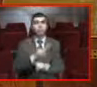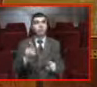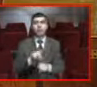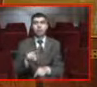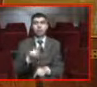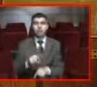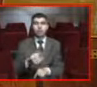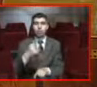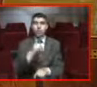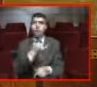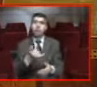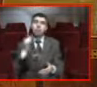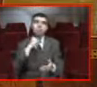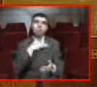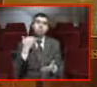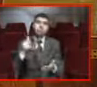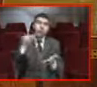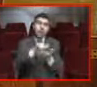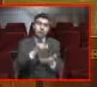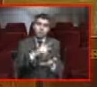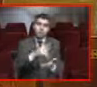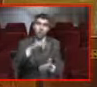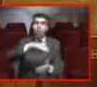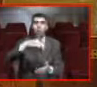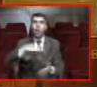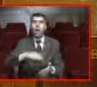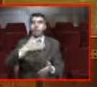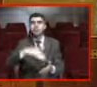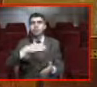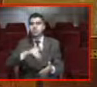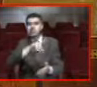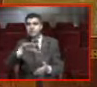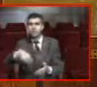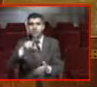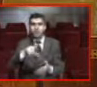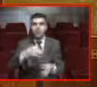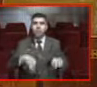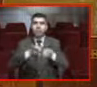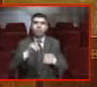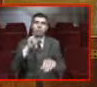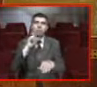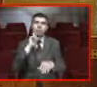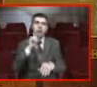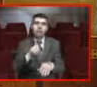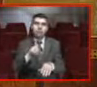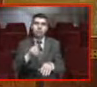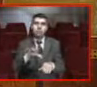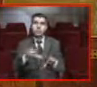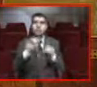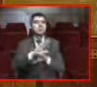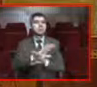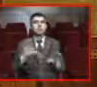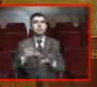الوفاه ويحرم منهم اولادهم العاطلين والمرضى وغير القادرين على